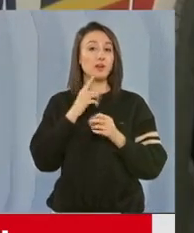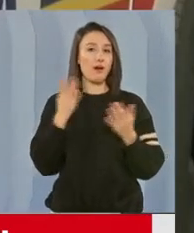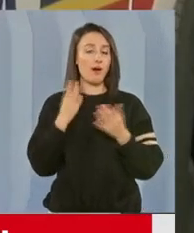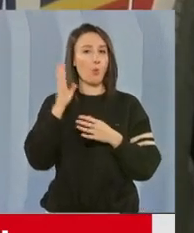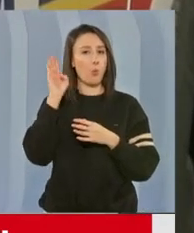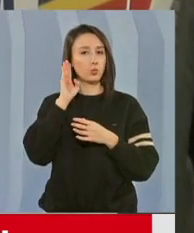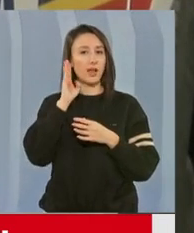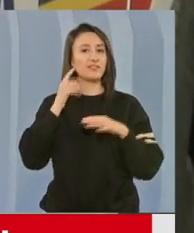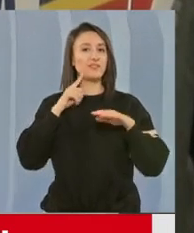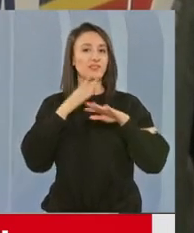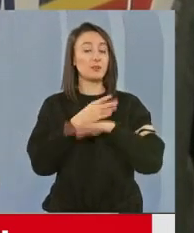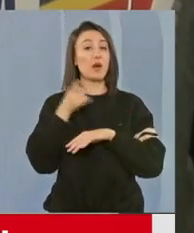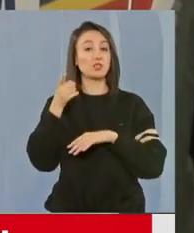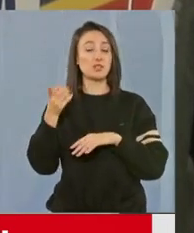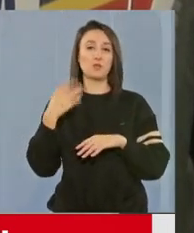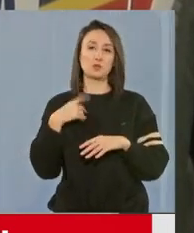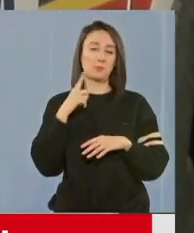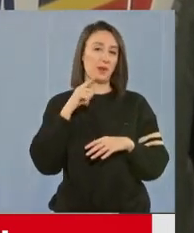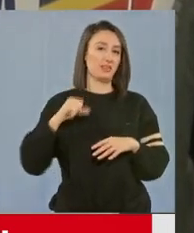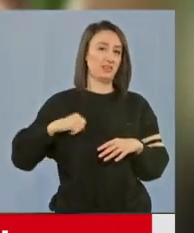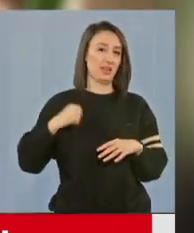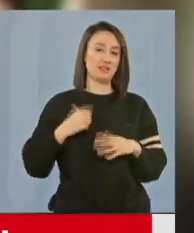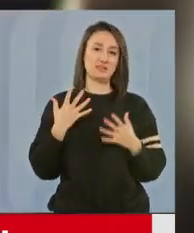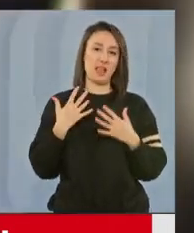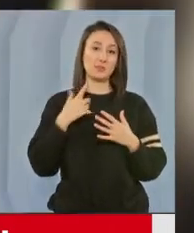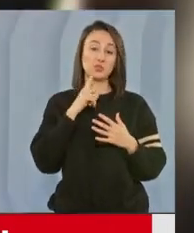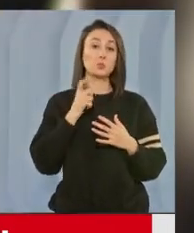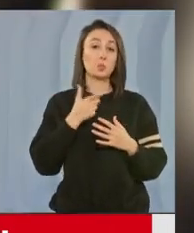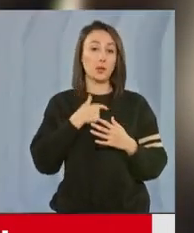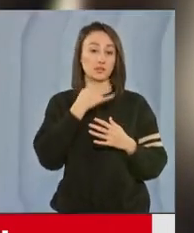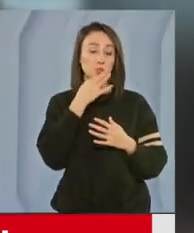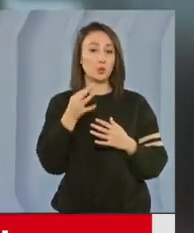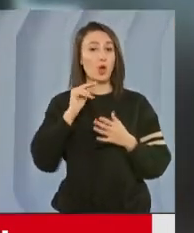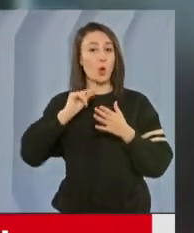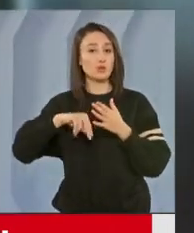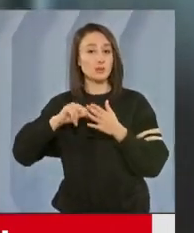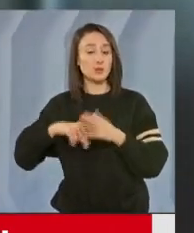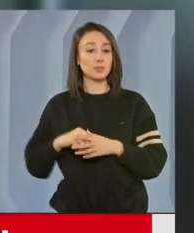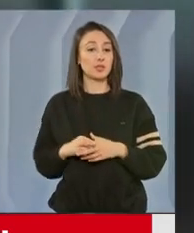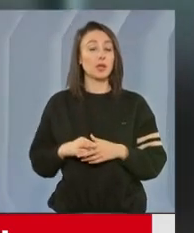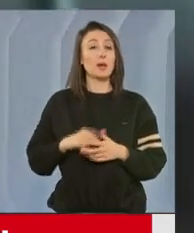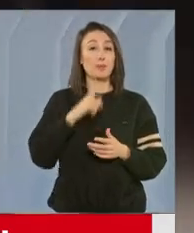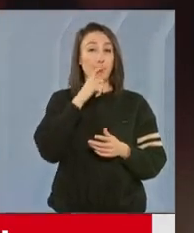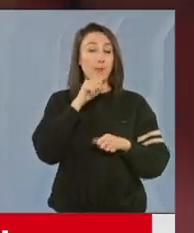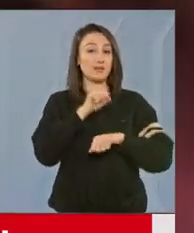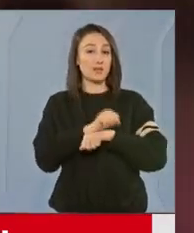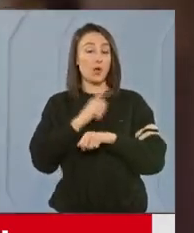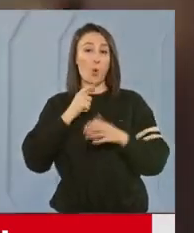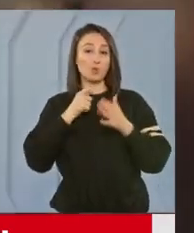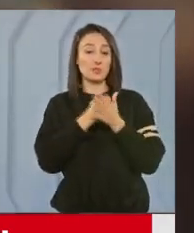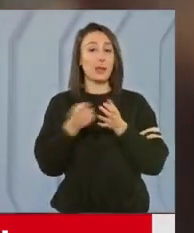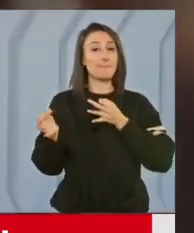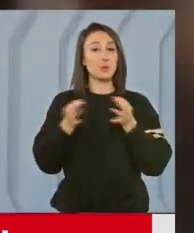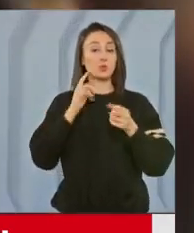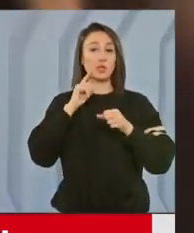audiat victimele acestea erau prea tinere și vulnerabile ca să și po exprima consimțământul indivizii arestați au contestat măsura